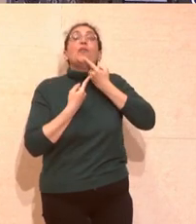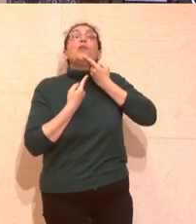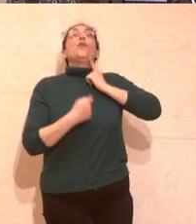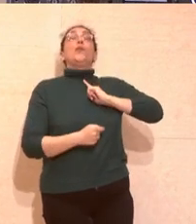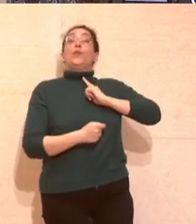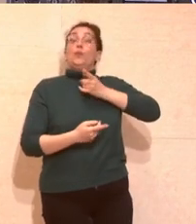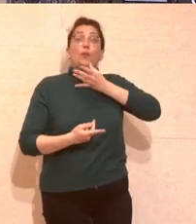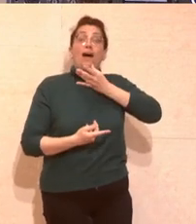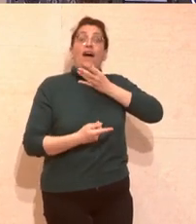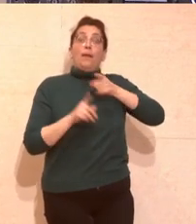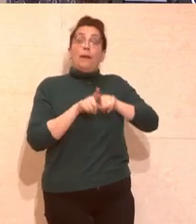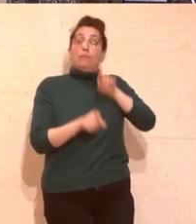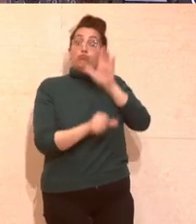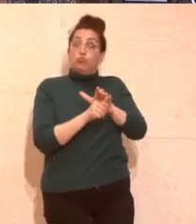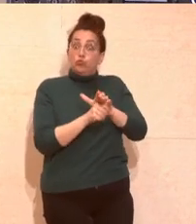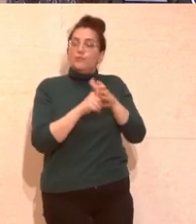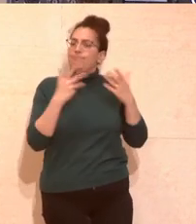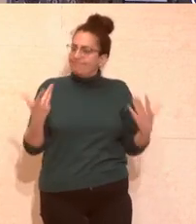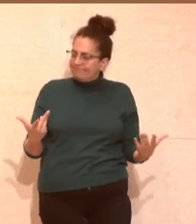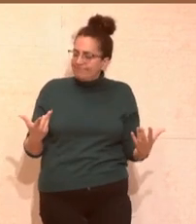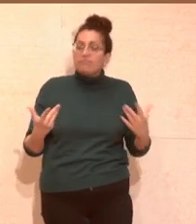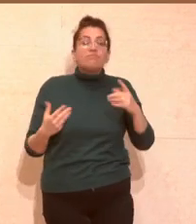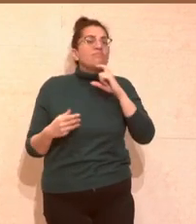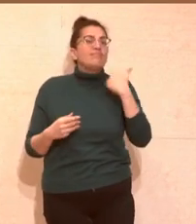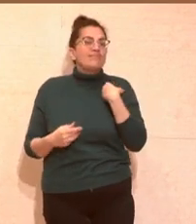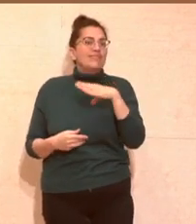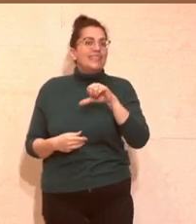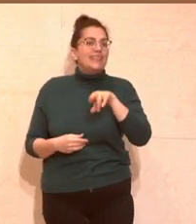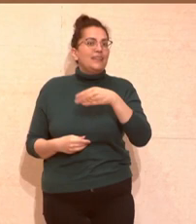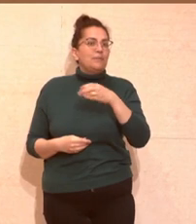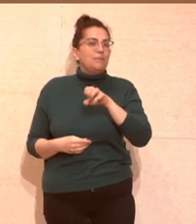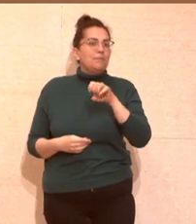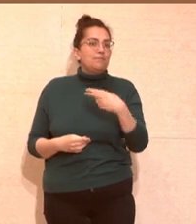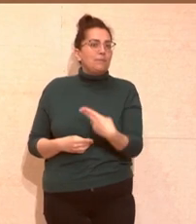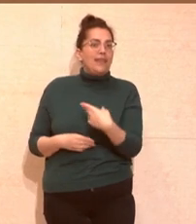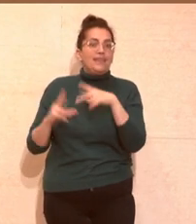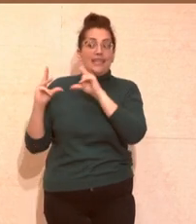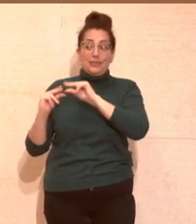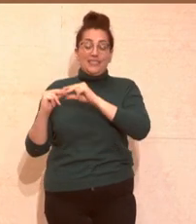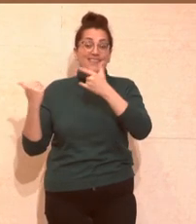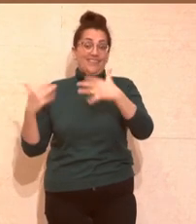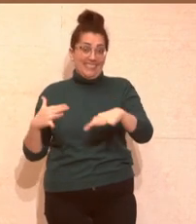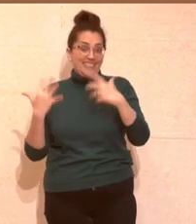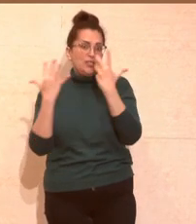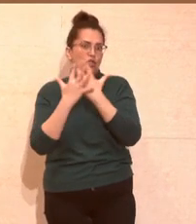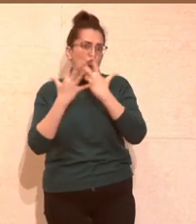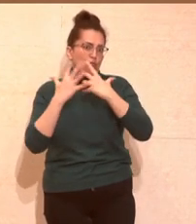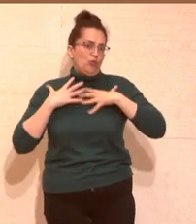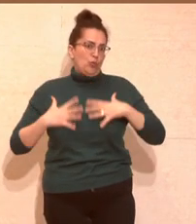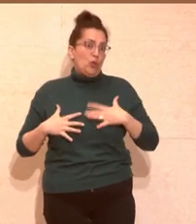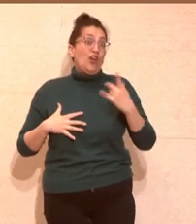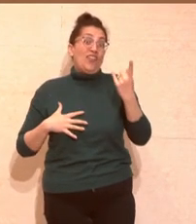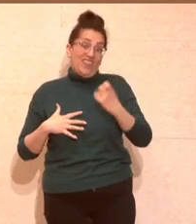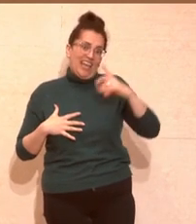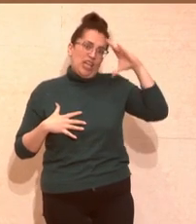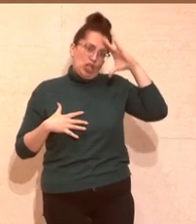de comportement chez ces enfants. Avec là, ce que vient d'expliquer Carmen, là, plutôt des enfants qui auraient des troubles du comportement directement induits par un trouble du